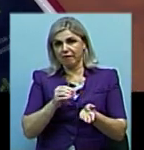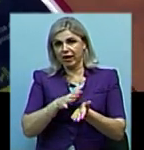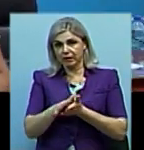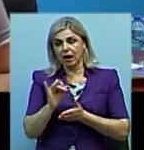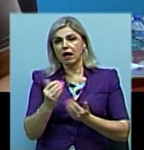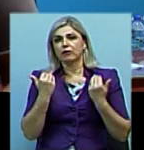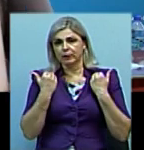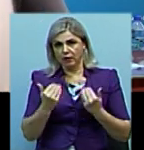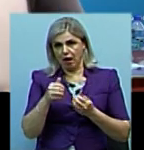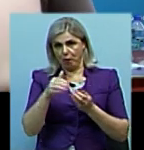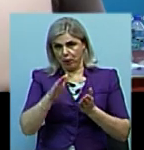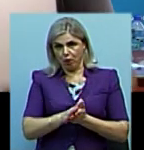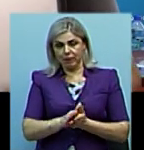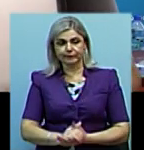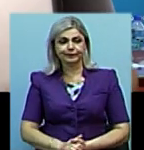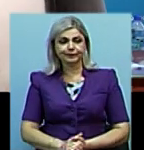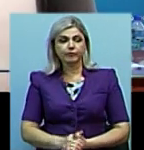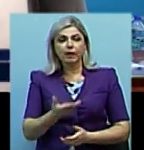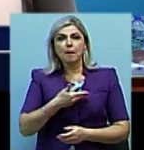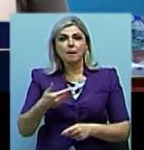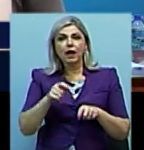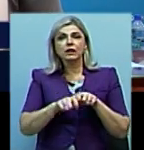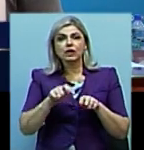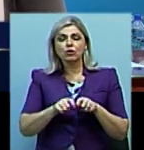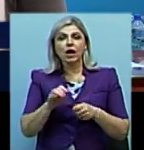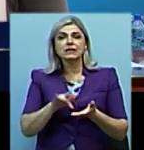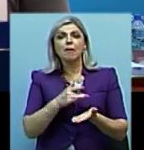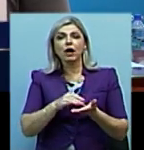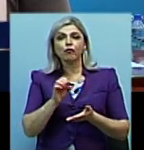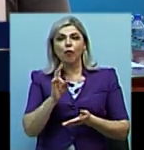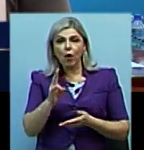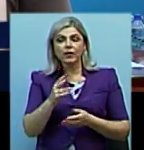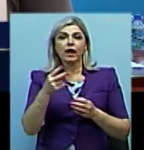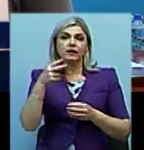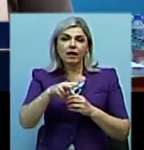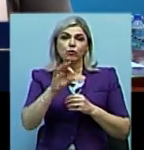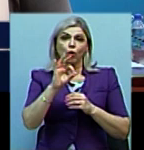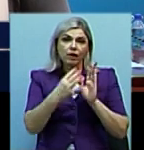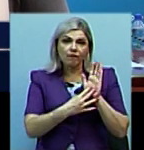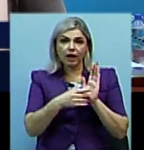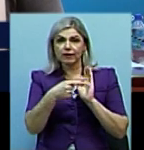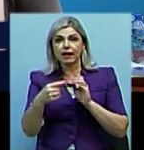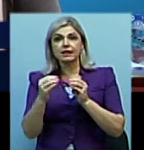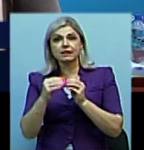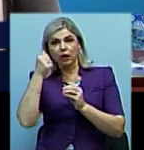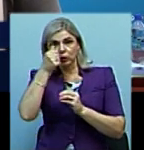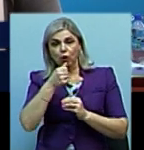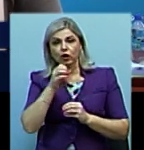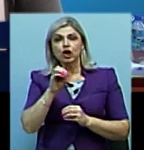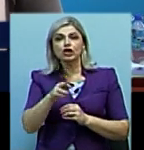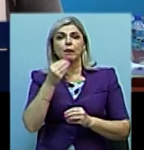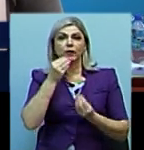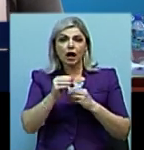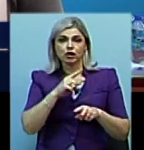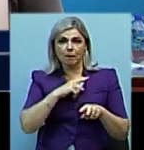вимоги. Ми тестуємо навіть на смартфонах 9-10 року. На цей момент, звісно, чим кращий, тим швидше буде